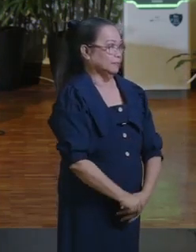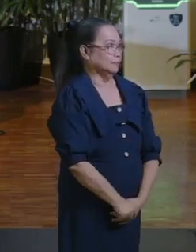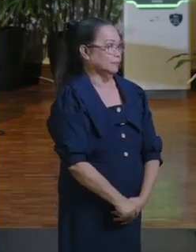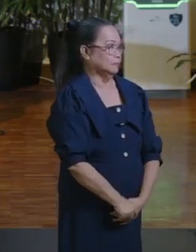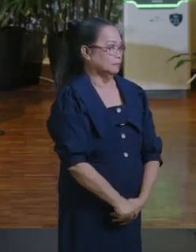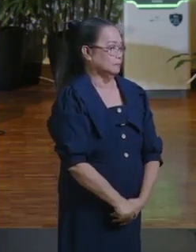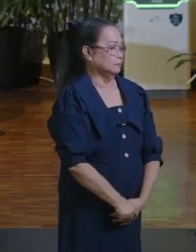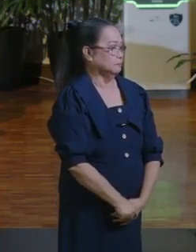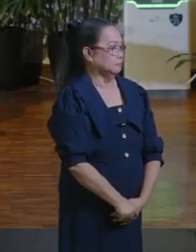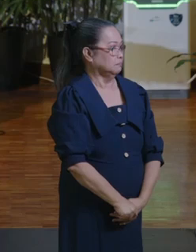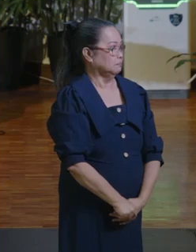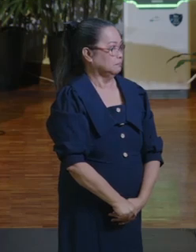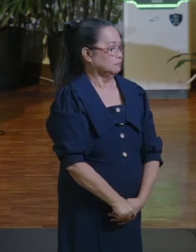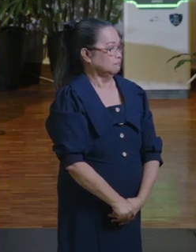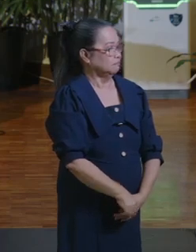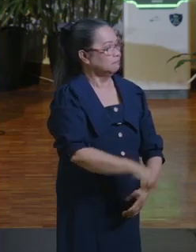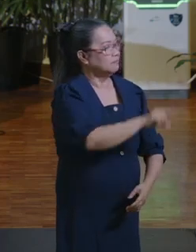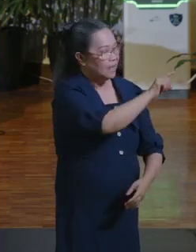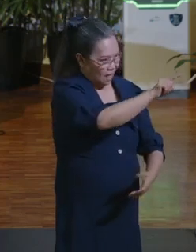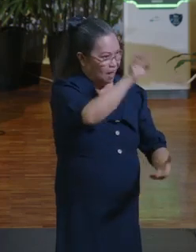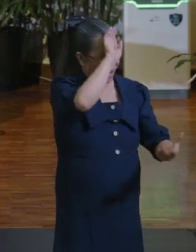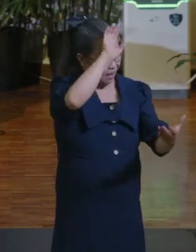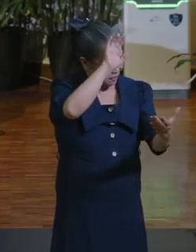Ang asawang lalaki, dapat